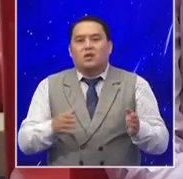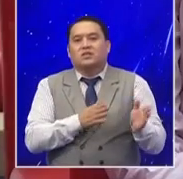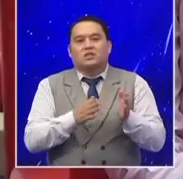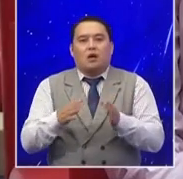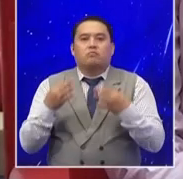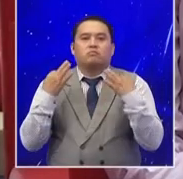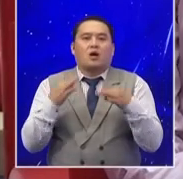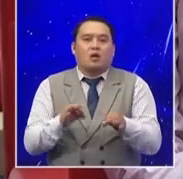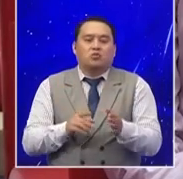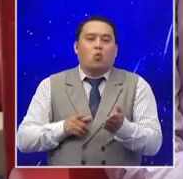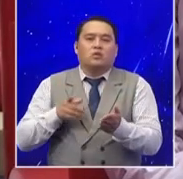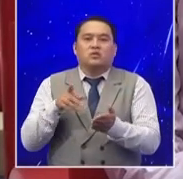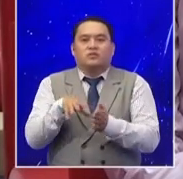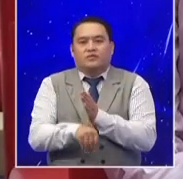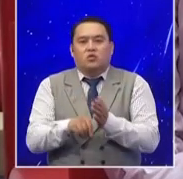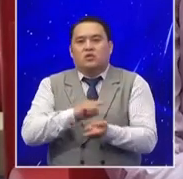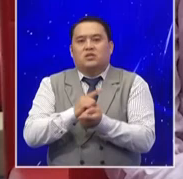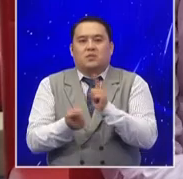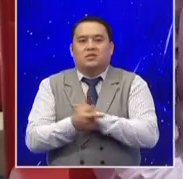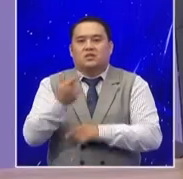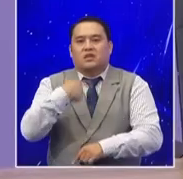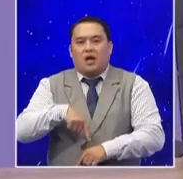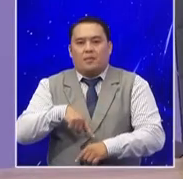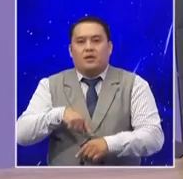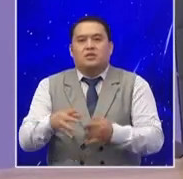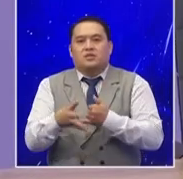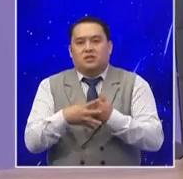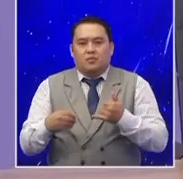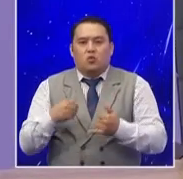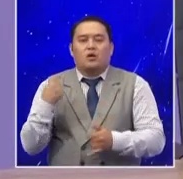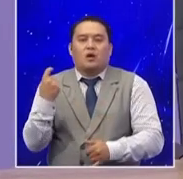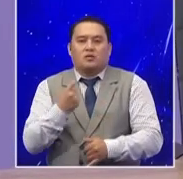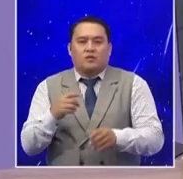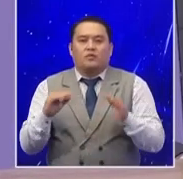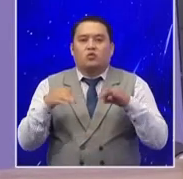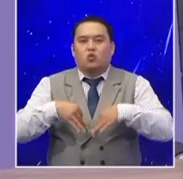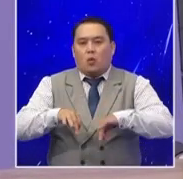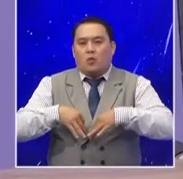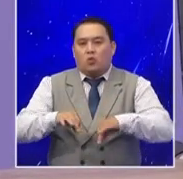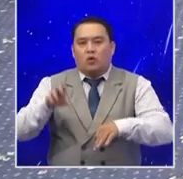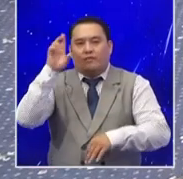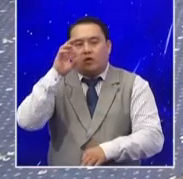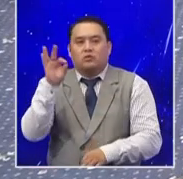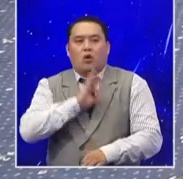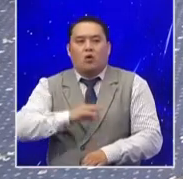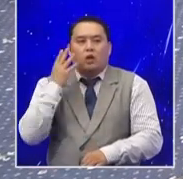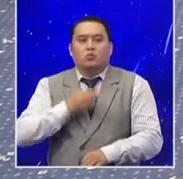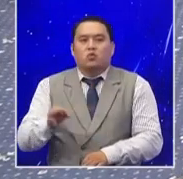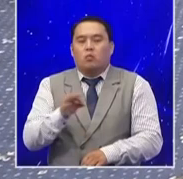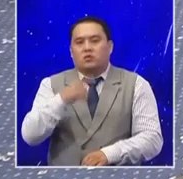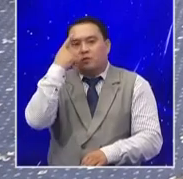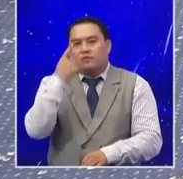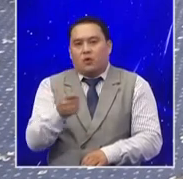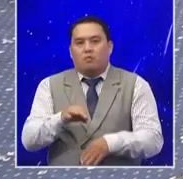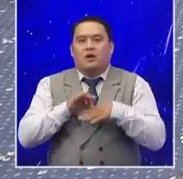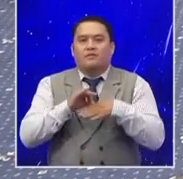позволит налогоплательщикам вносить изменения самостоятельно и по земле, и по имуществу. Также Департамент госдоходов области сообщает о